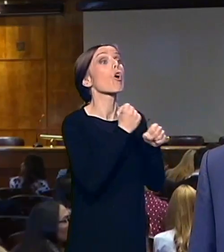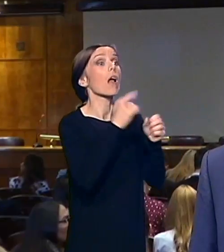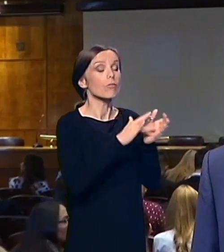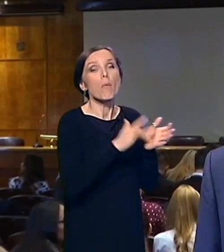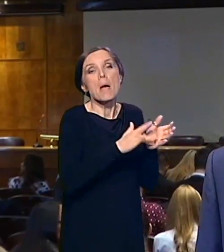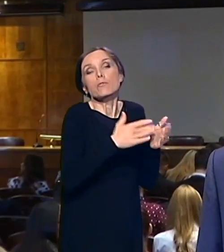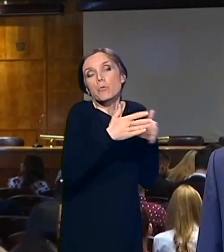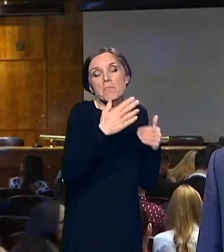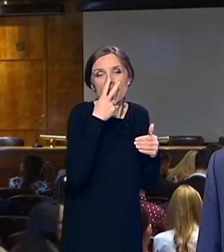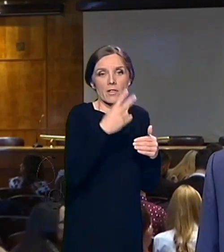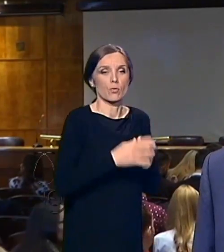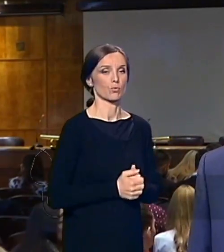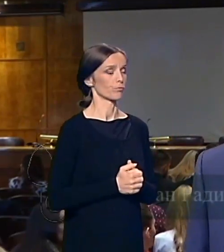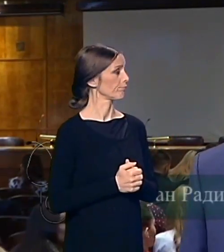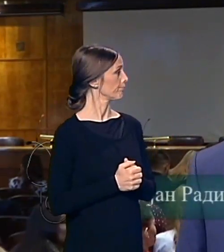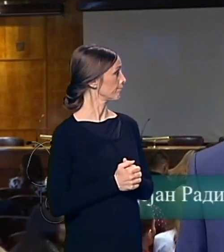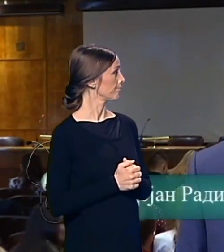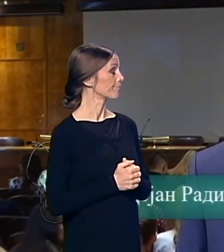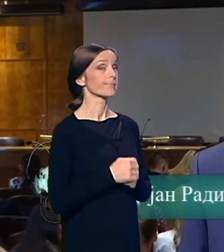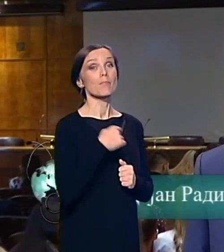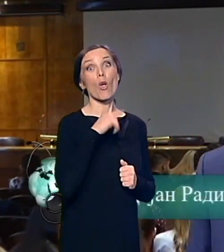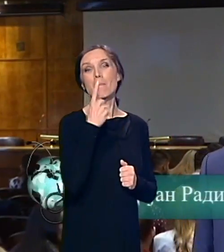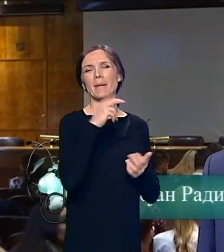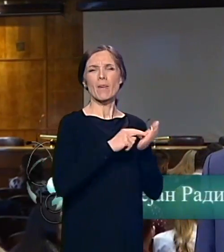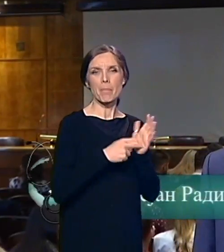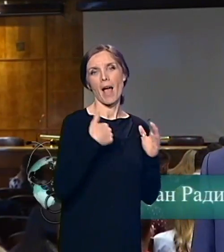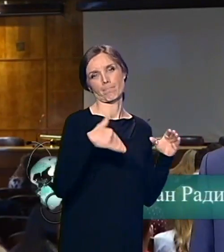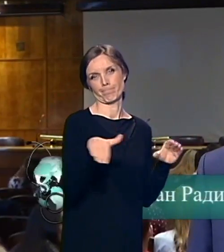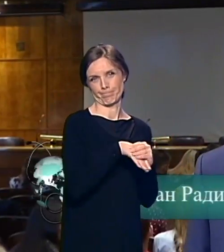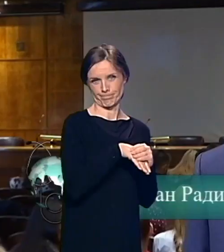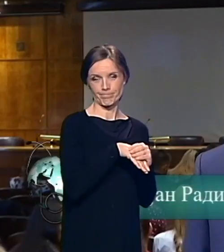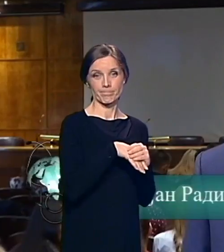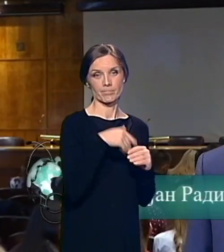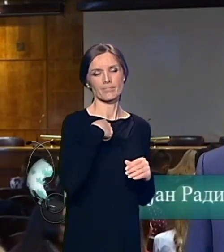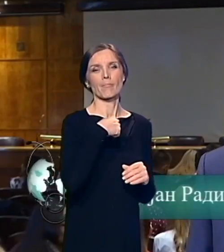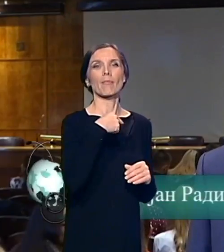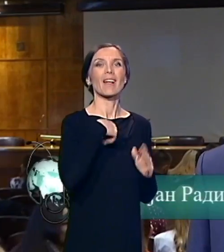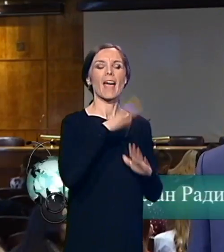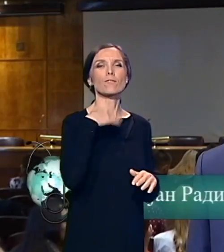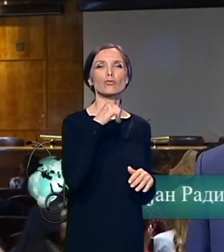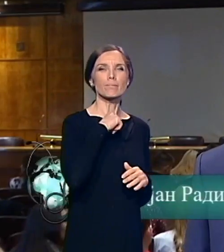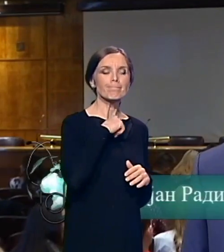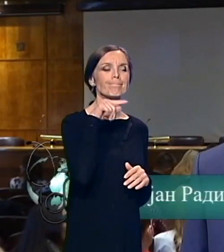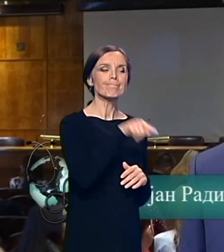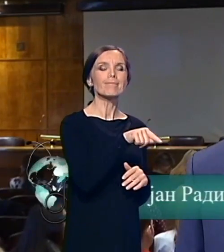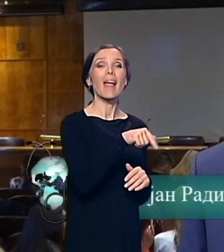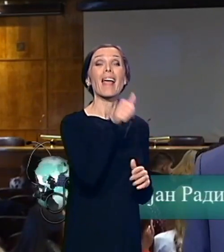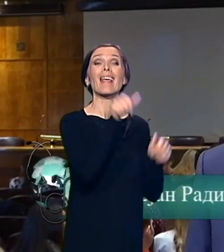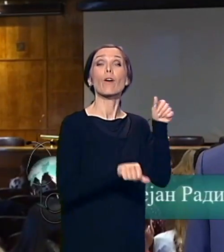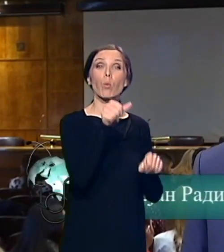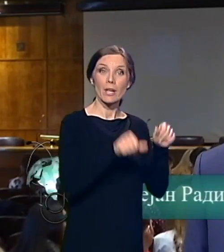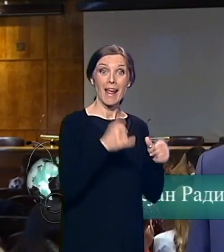Prvi planovi jesu da se zaposlim, interesuje me hirurgija, tu sam sad volontiram u Zemunskoj